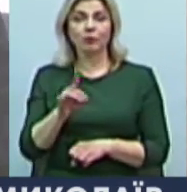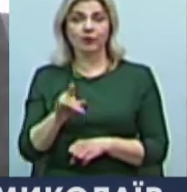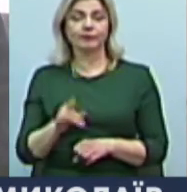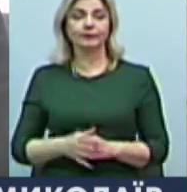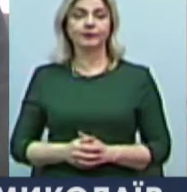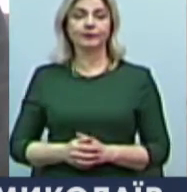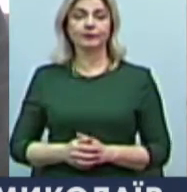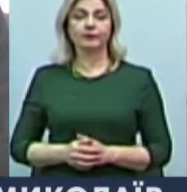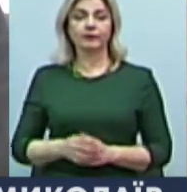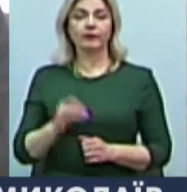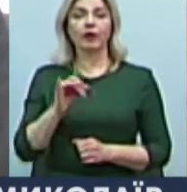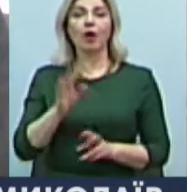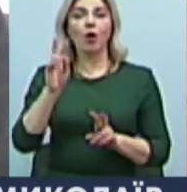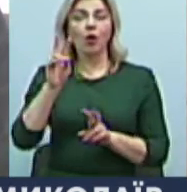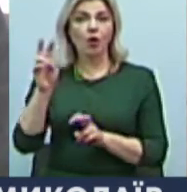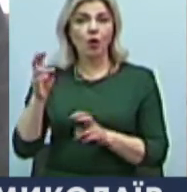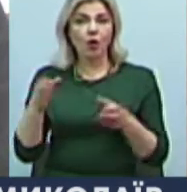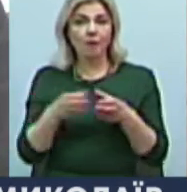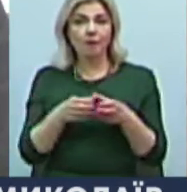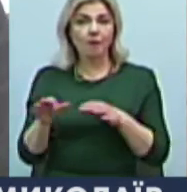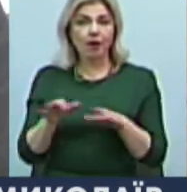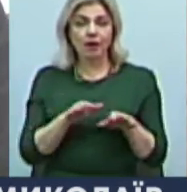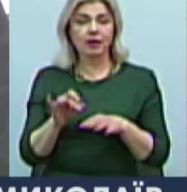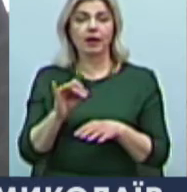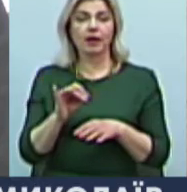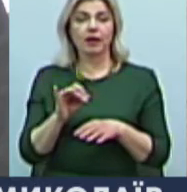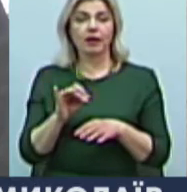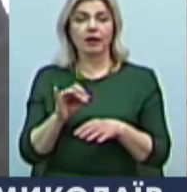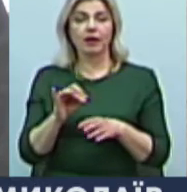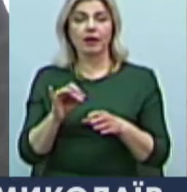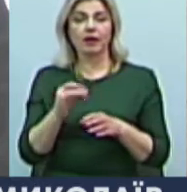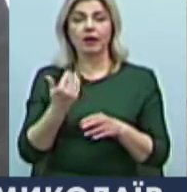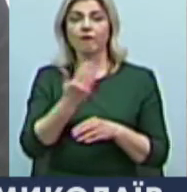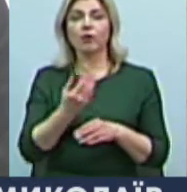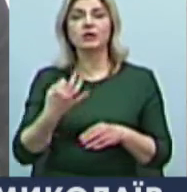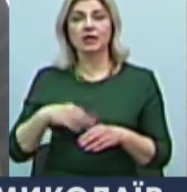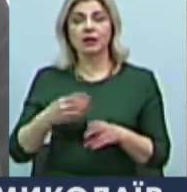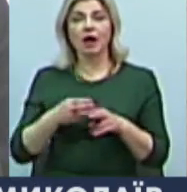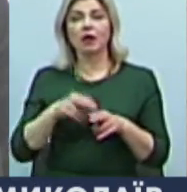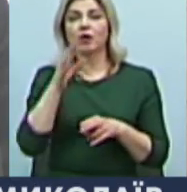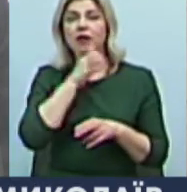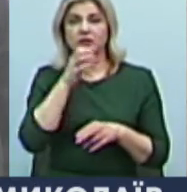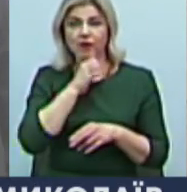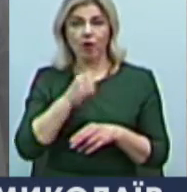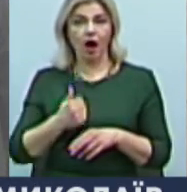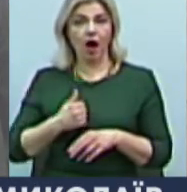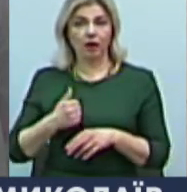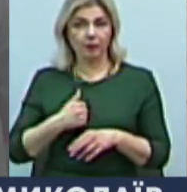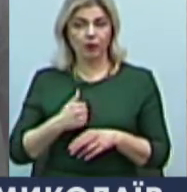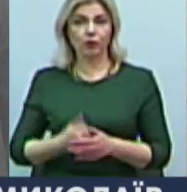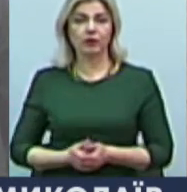Гладковський і компанія його сина, які розворовували армію,